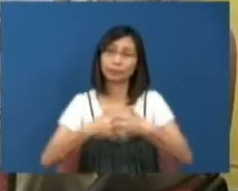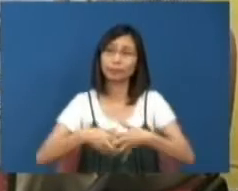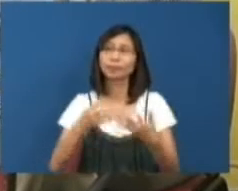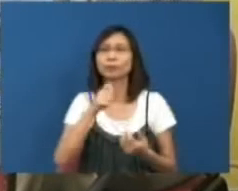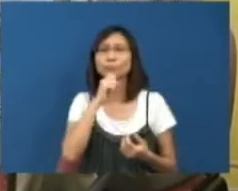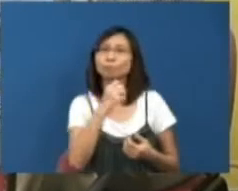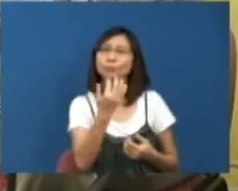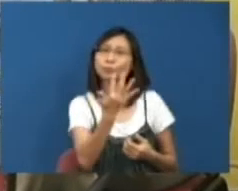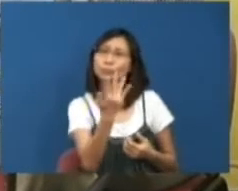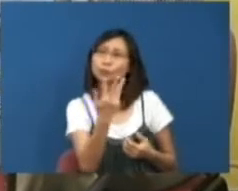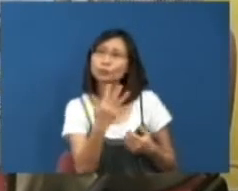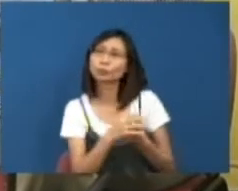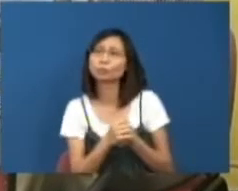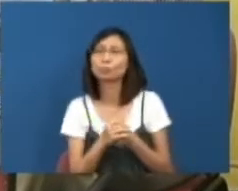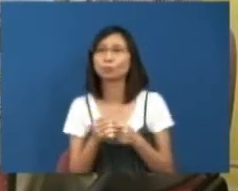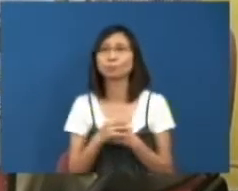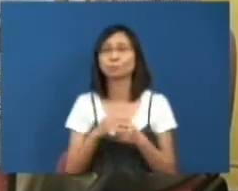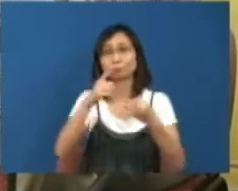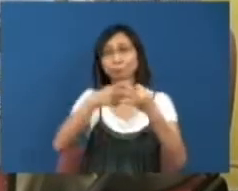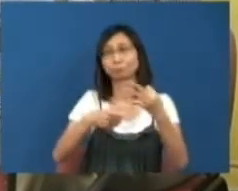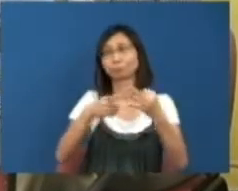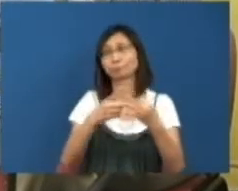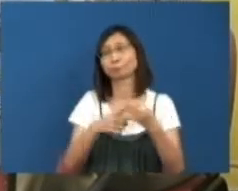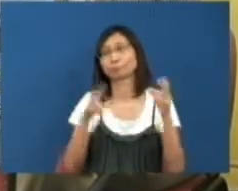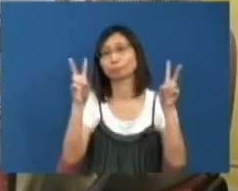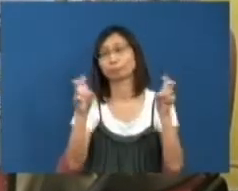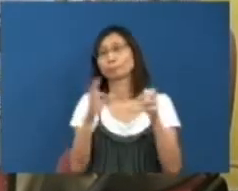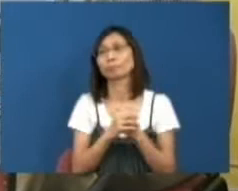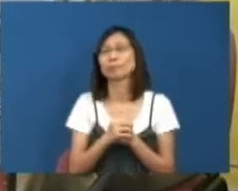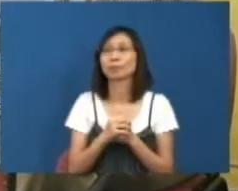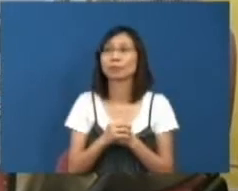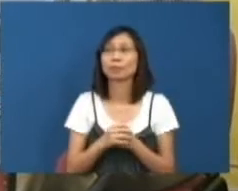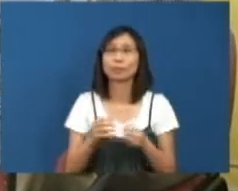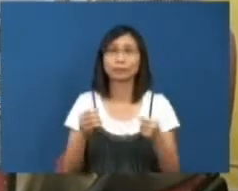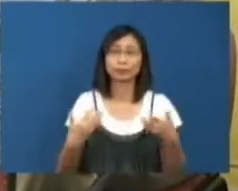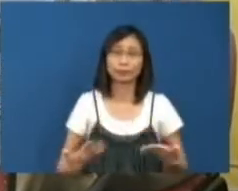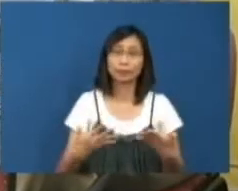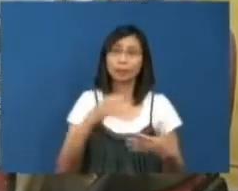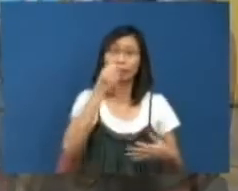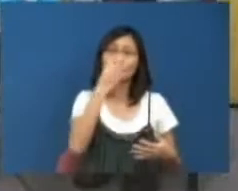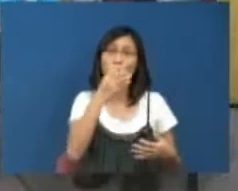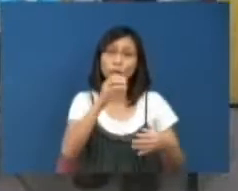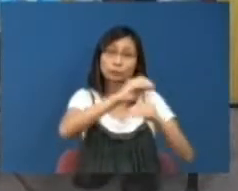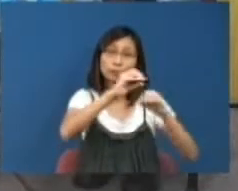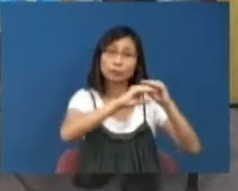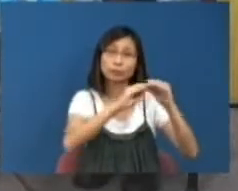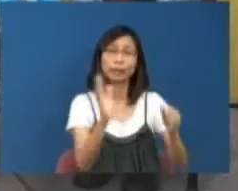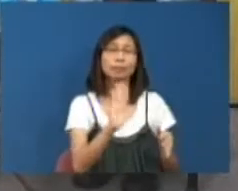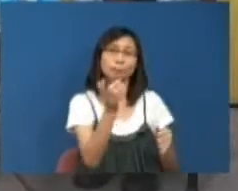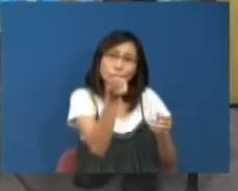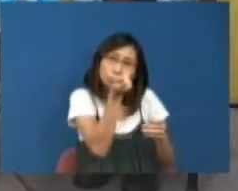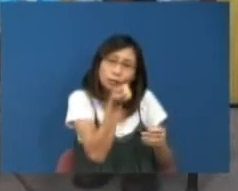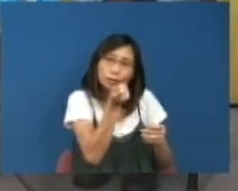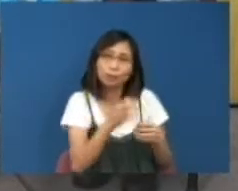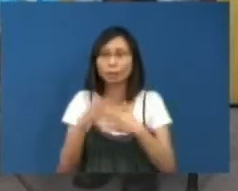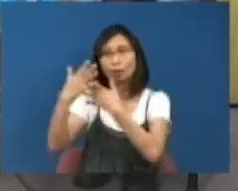即係而家話，即係香港而家將來裝嗰啲咧未算最巨型，最巨型嗰啲可以去到6-7個兆瓦，